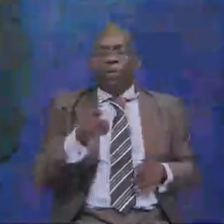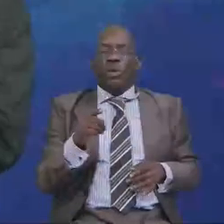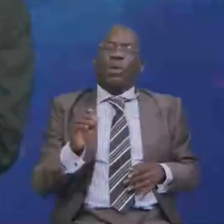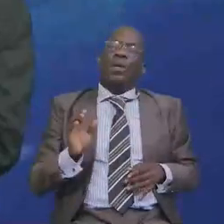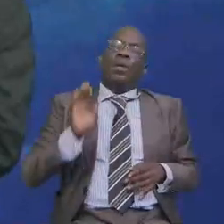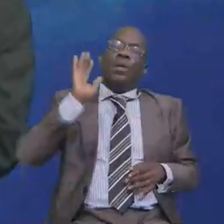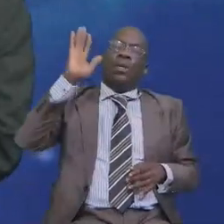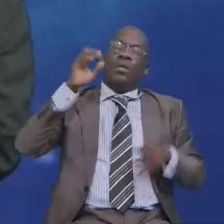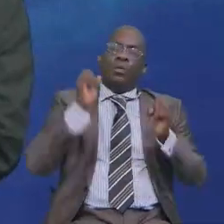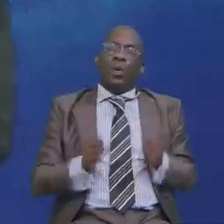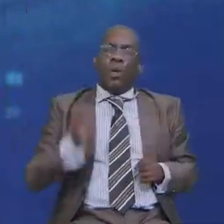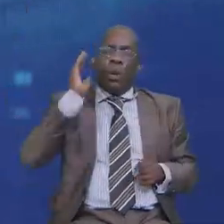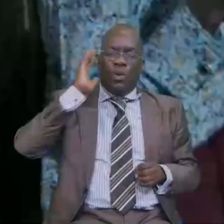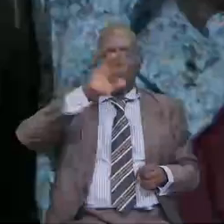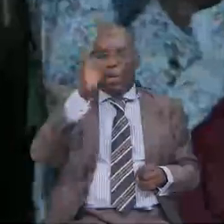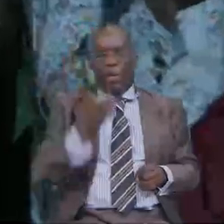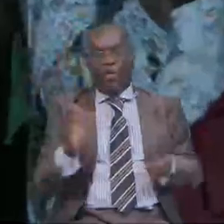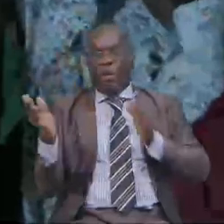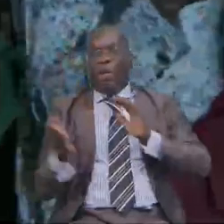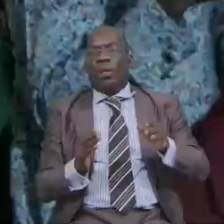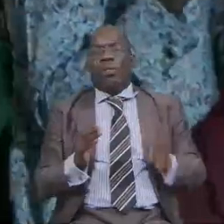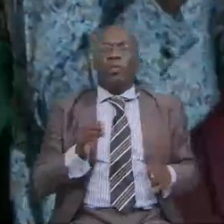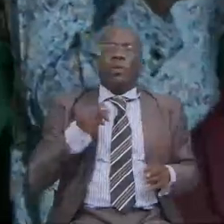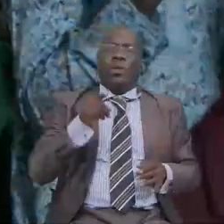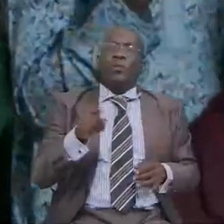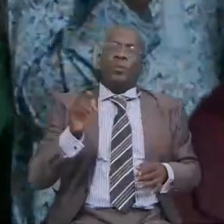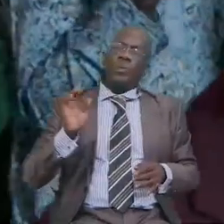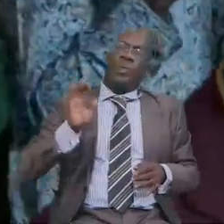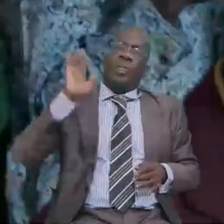puissance ne va jamais vous abandonner. Sa présence ne va